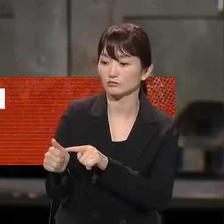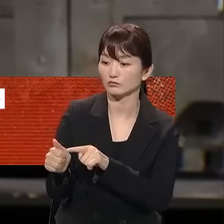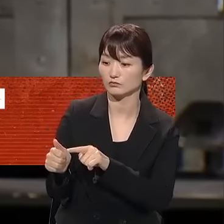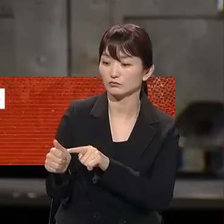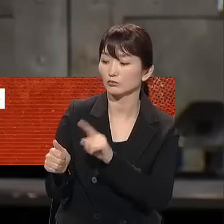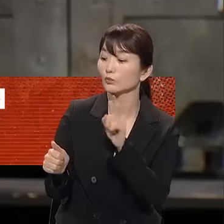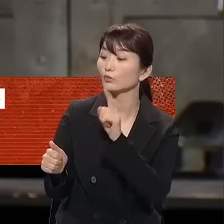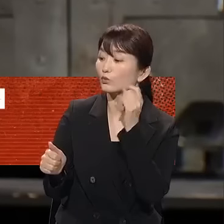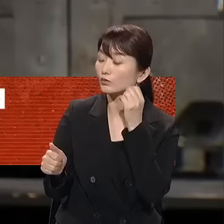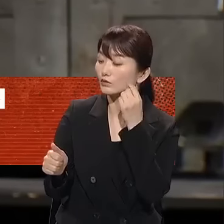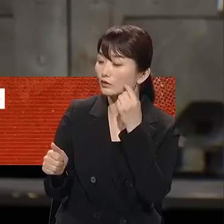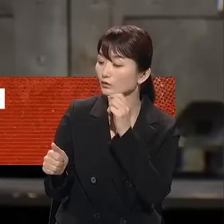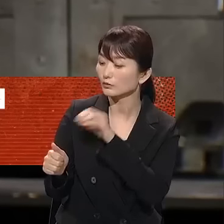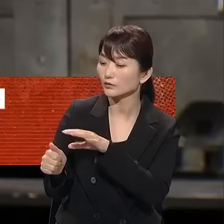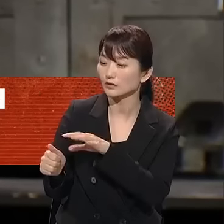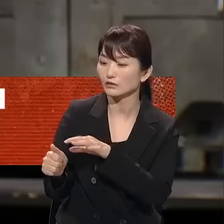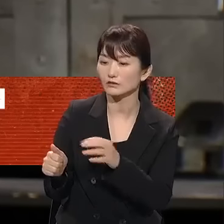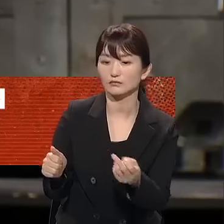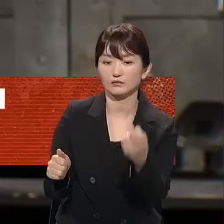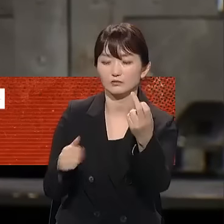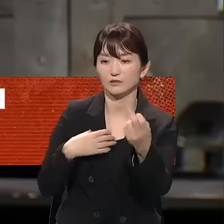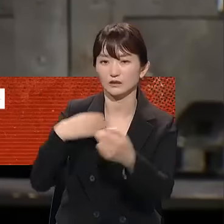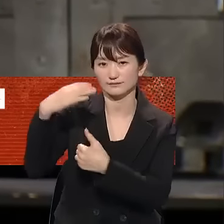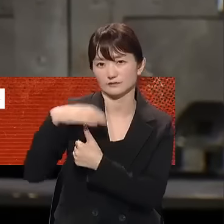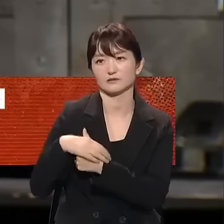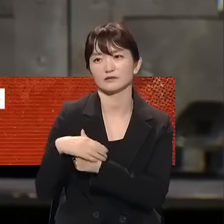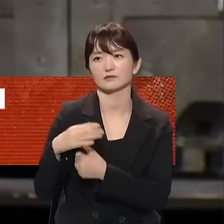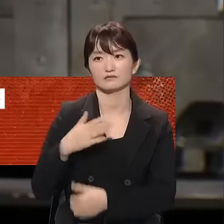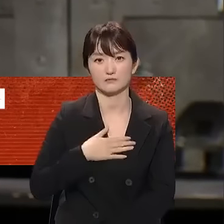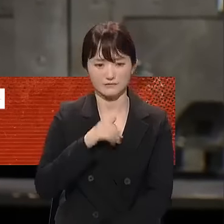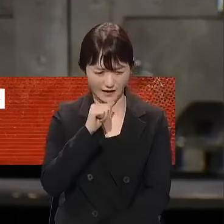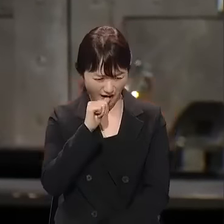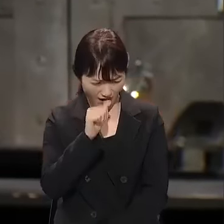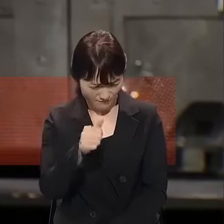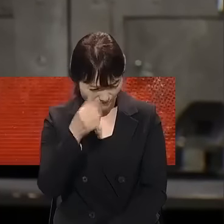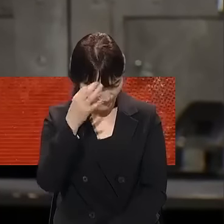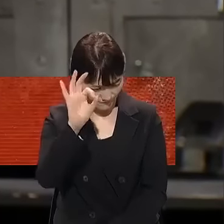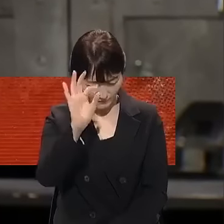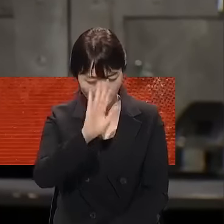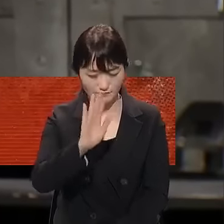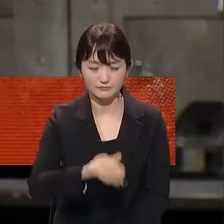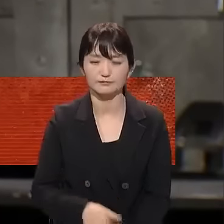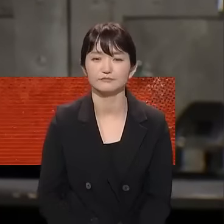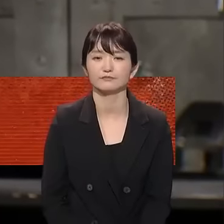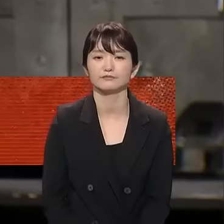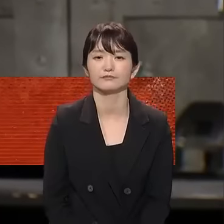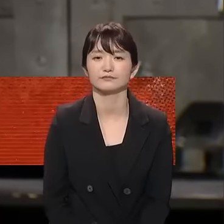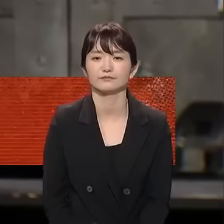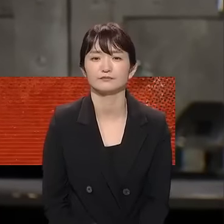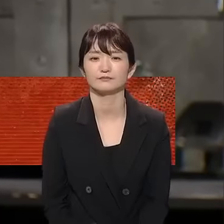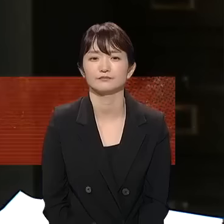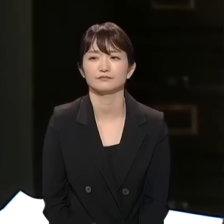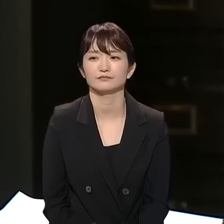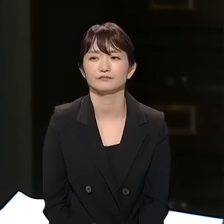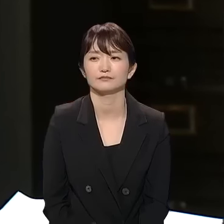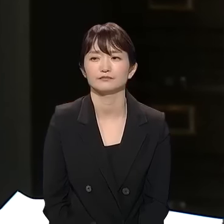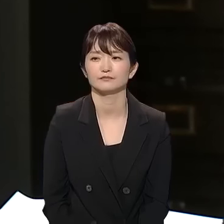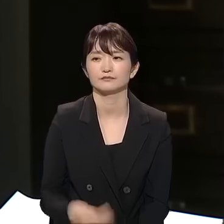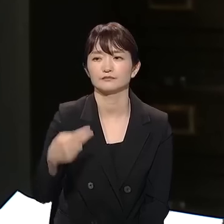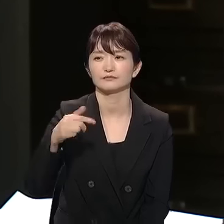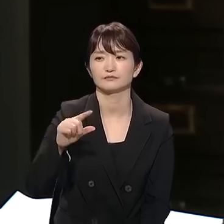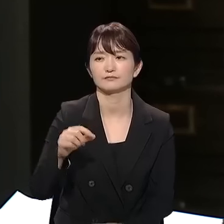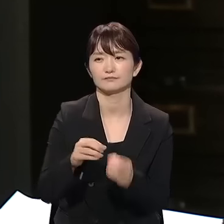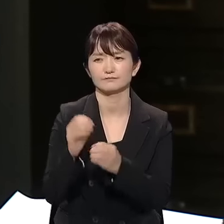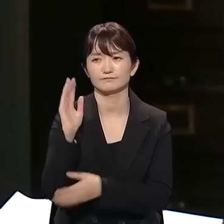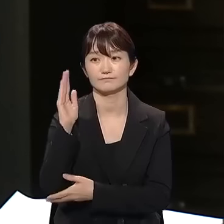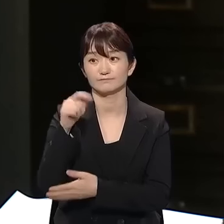나 뒤집어 씌우는 거 덮어 씌우는 거다라고 하면서 절대 인정하지 않았다고 합니다 아유 사건반장 또 소설